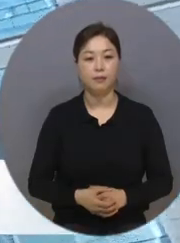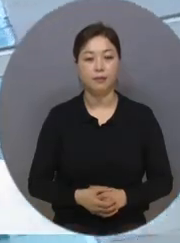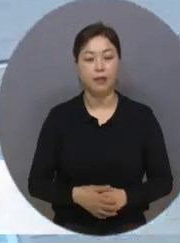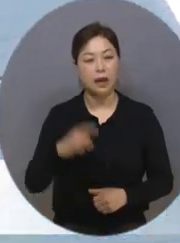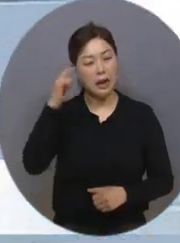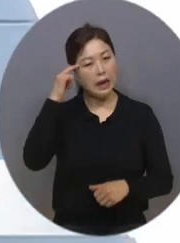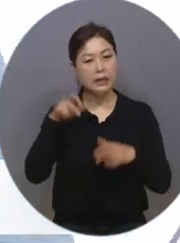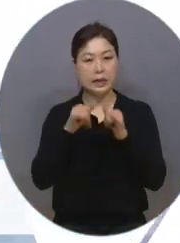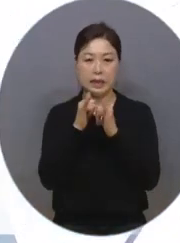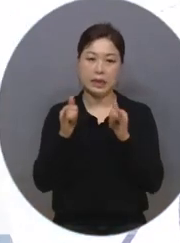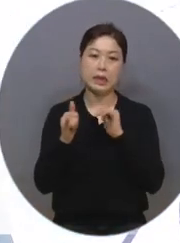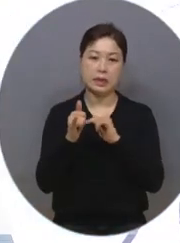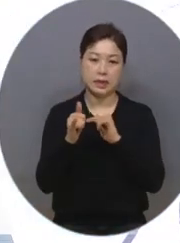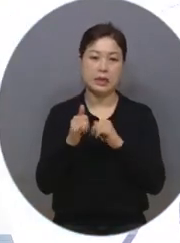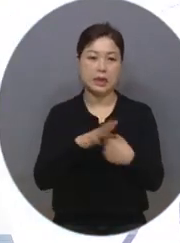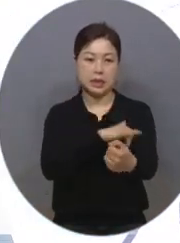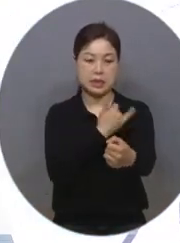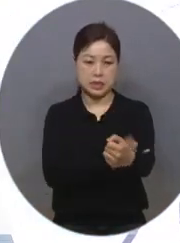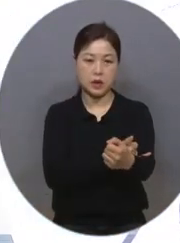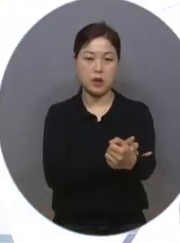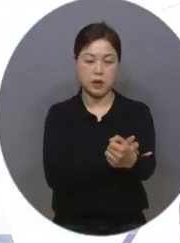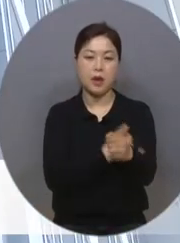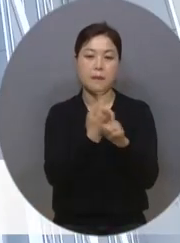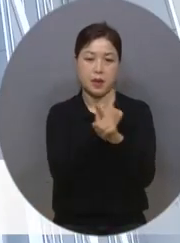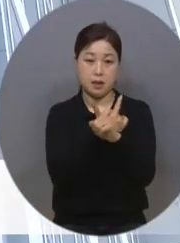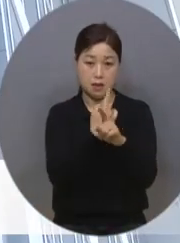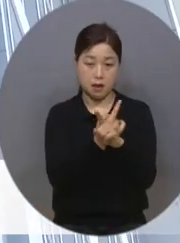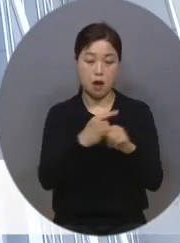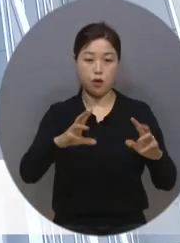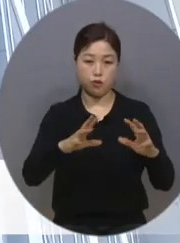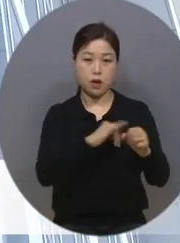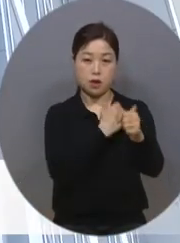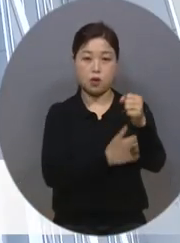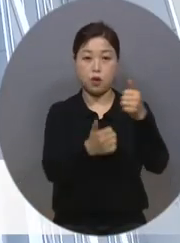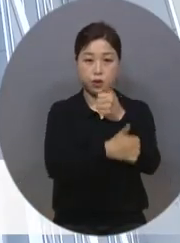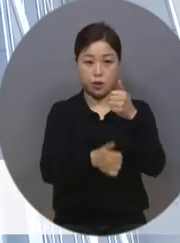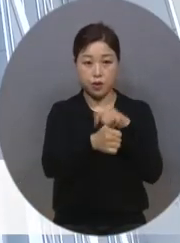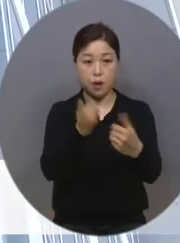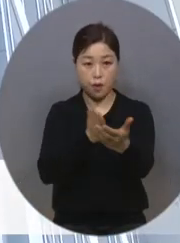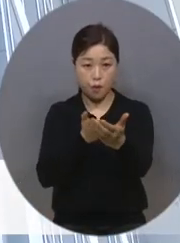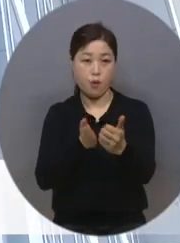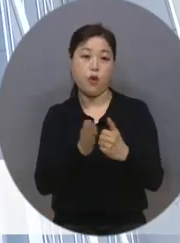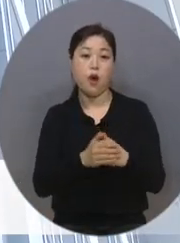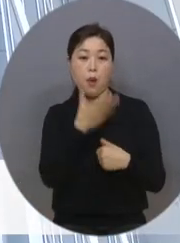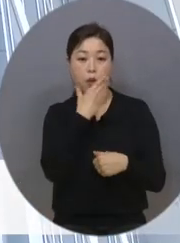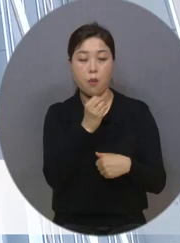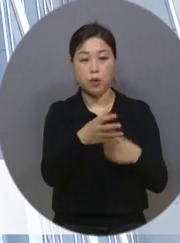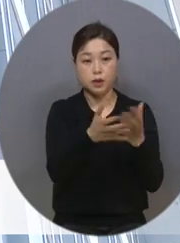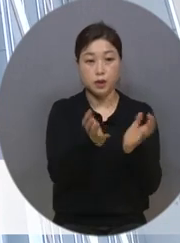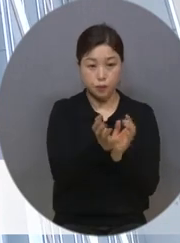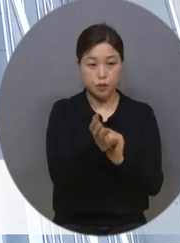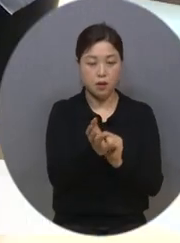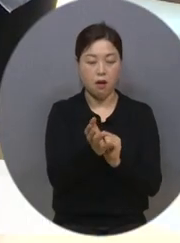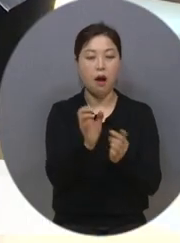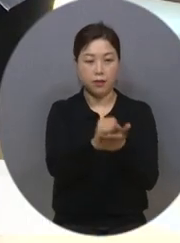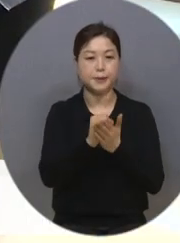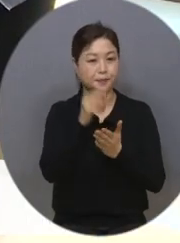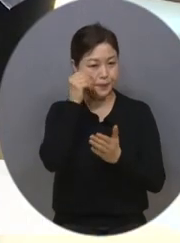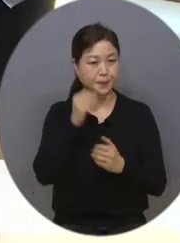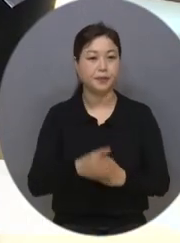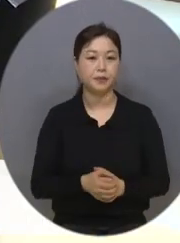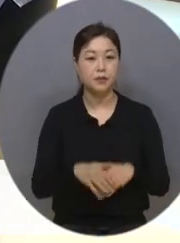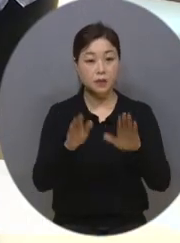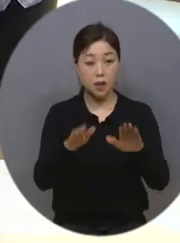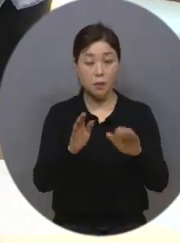지적장애인 거주시설의 인권 개선에 대한 국가인권위원회의 권고를 보건복지부와 지자체가 수용하기로 했습니다.